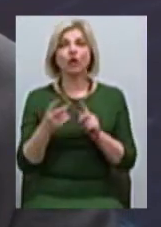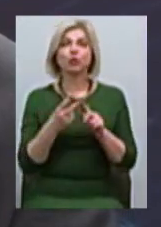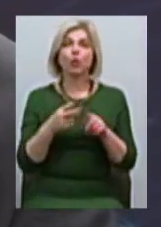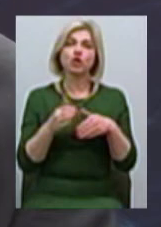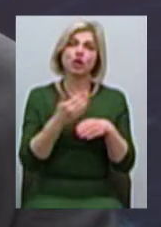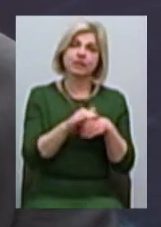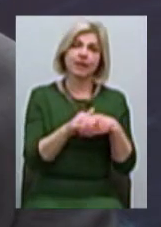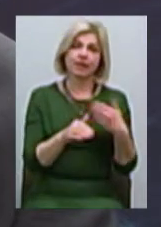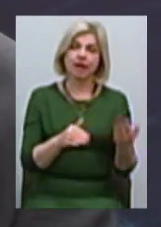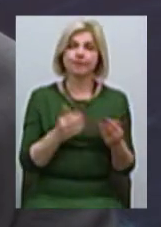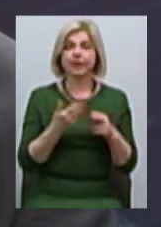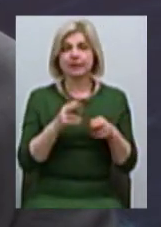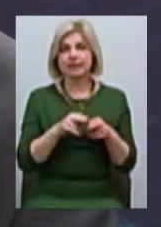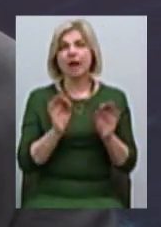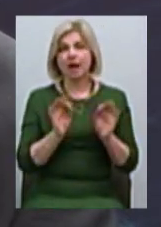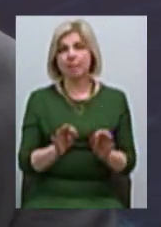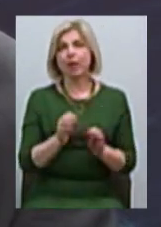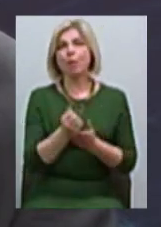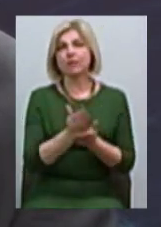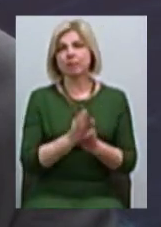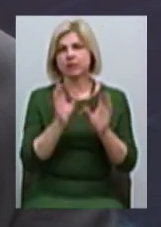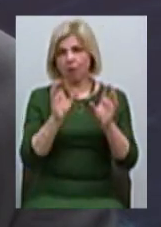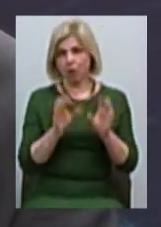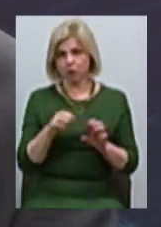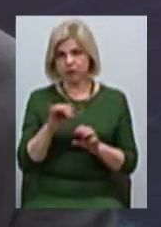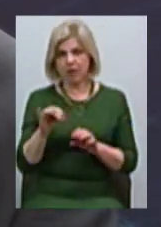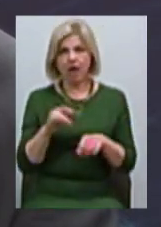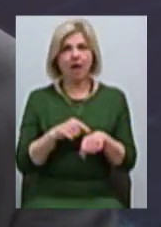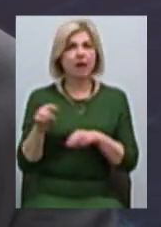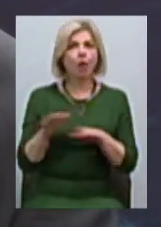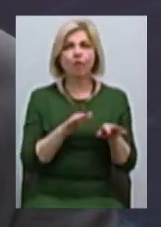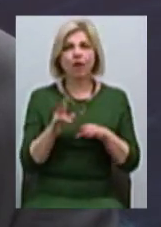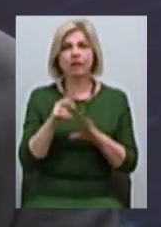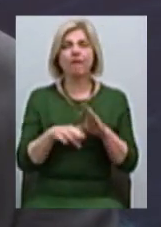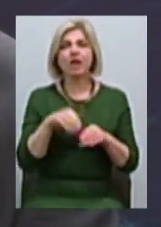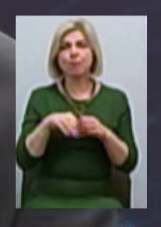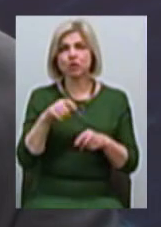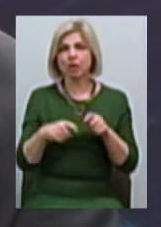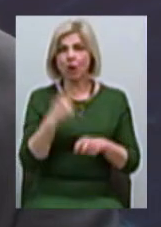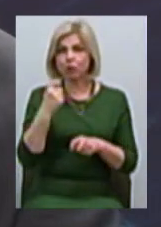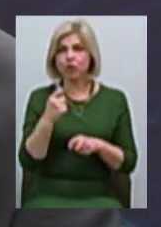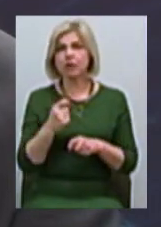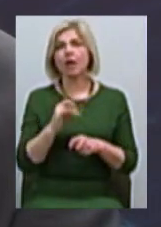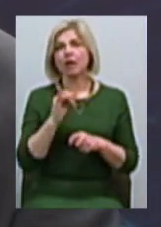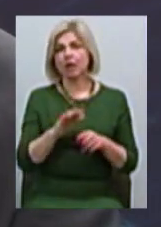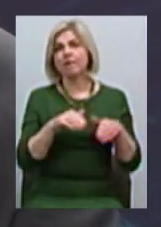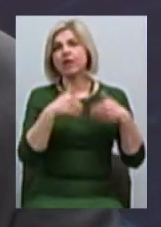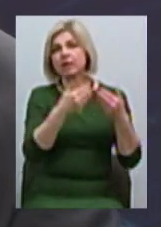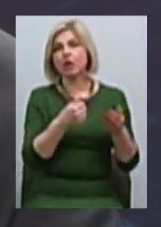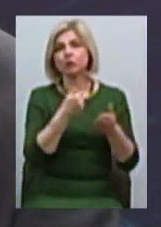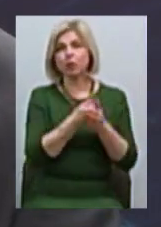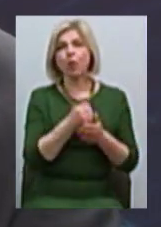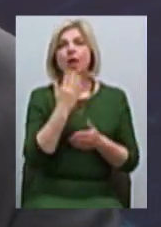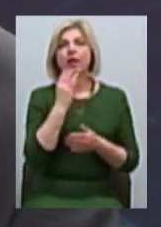саме якраз забезпечення законності, реагування на виборчі порушення, тобто звертання до Національної поліції